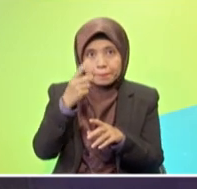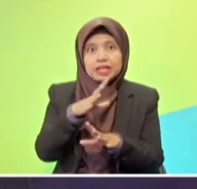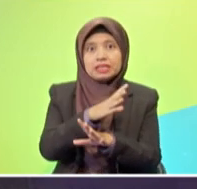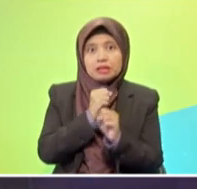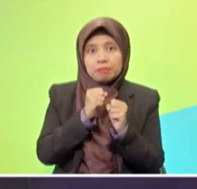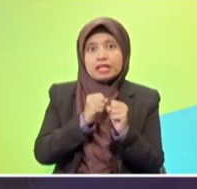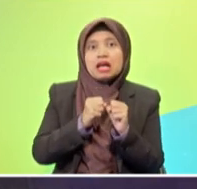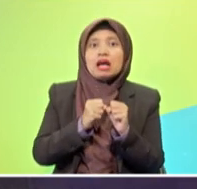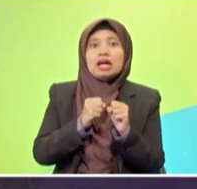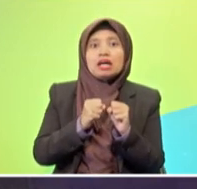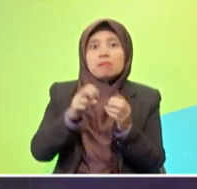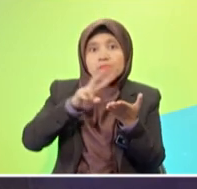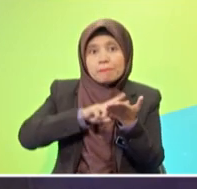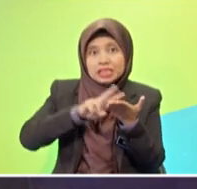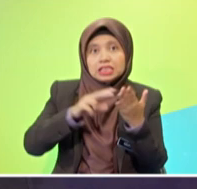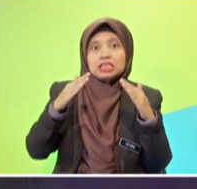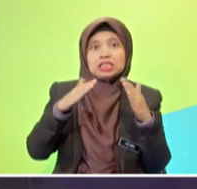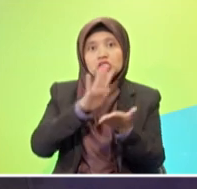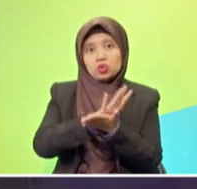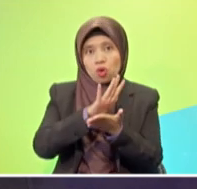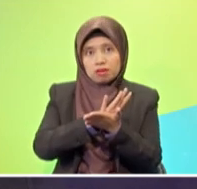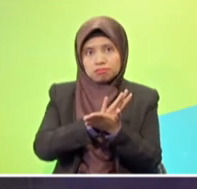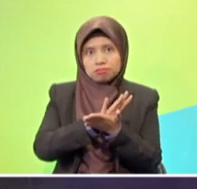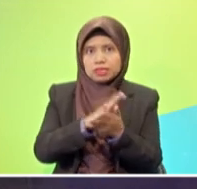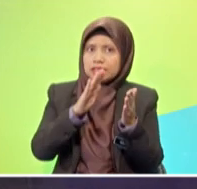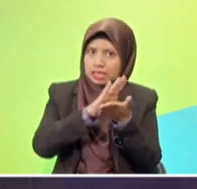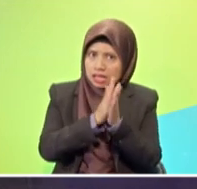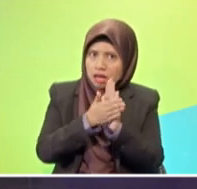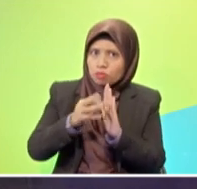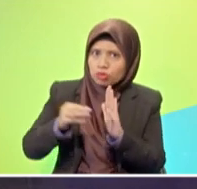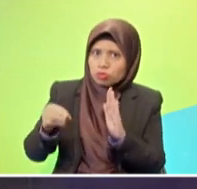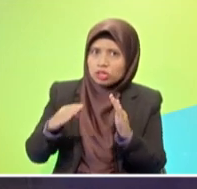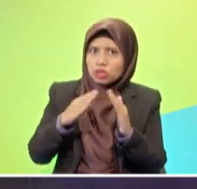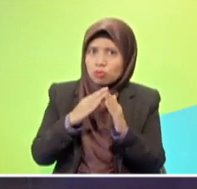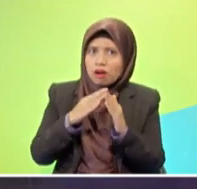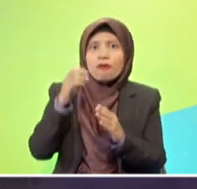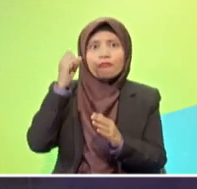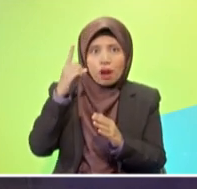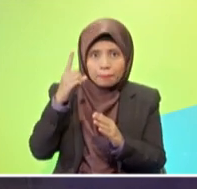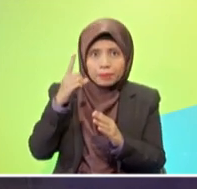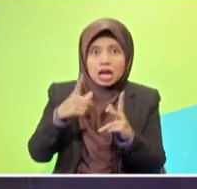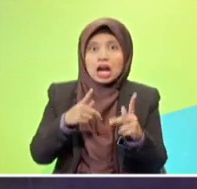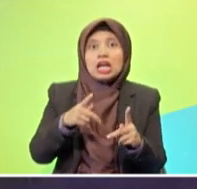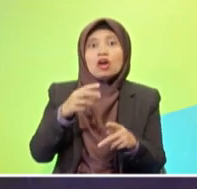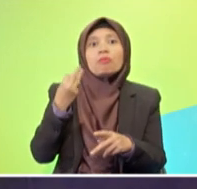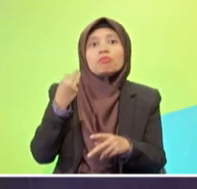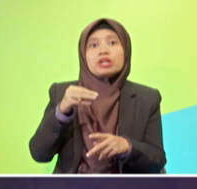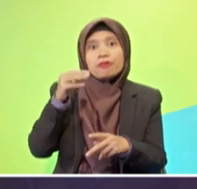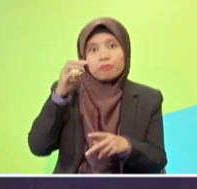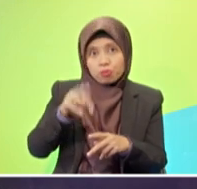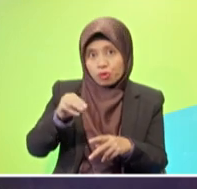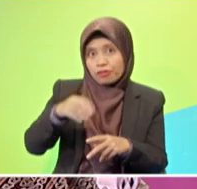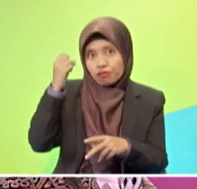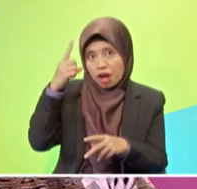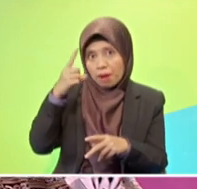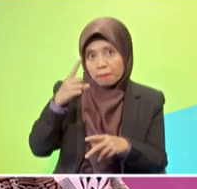membaca di sekolah jadi tanya murid-murid di rumah okekah mereka Paham kalau mereka Paham Coba angkat